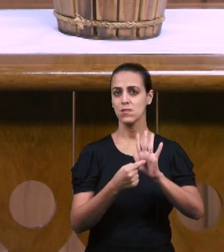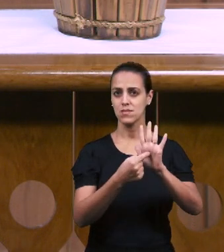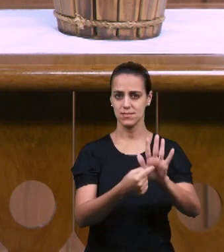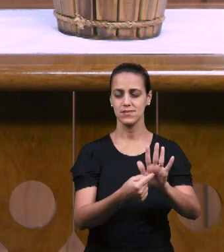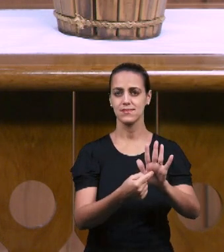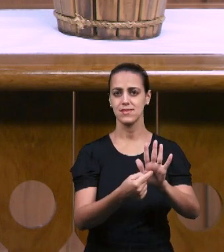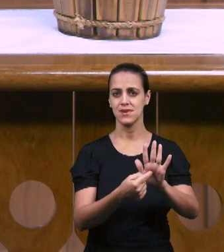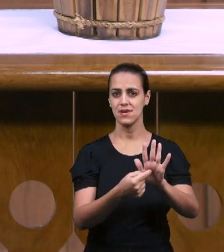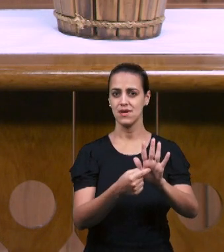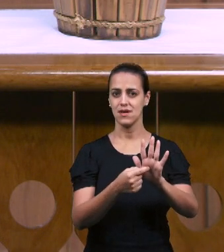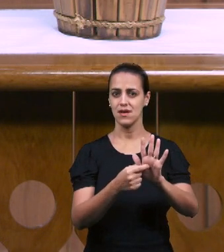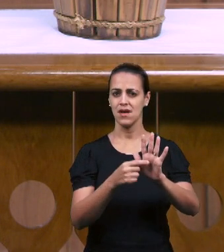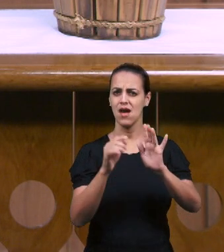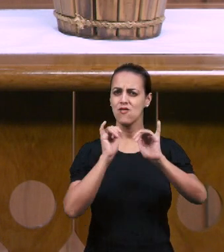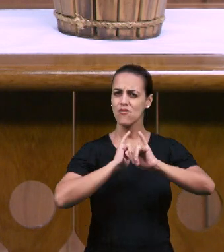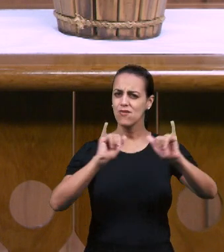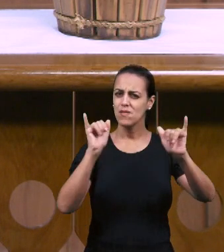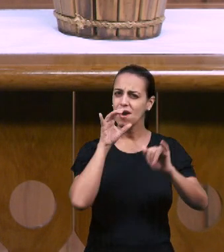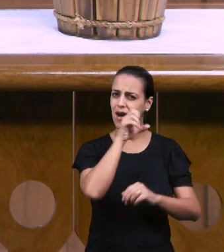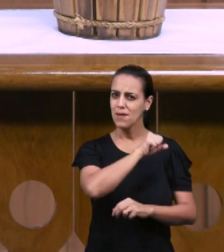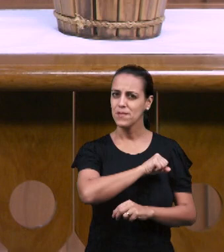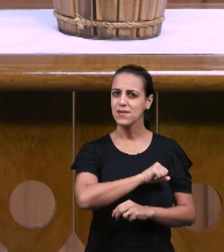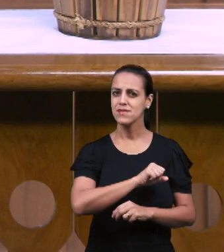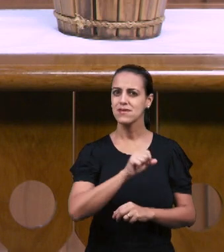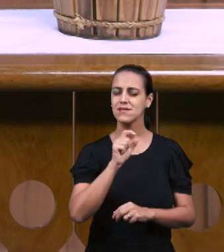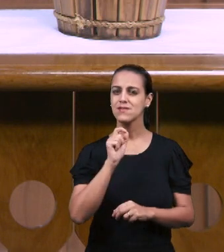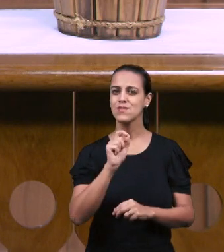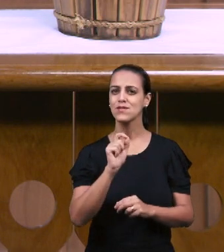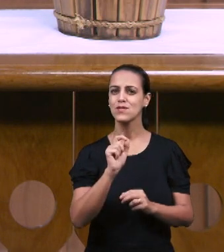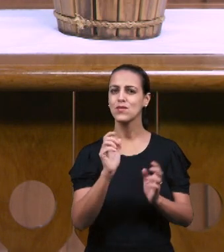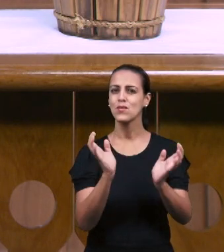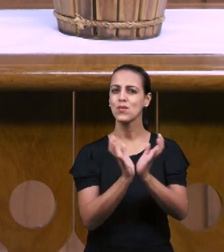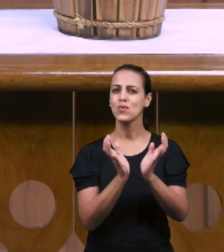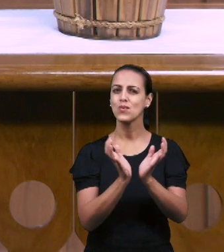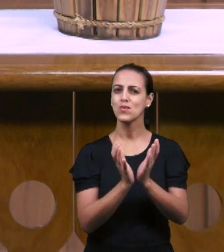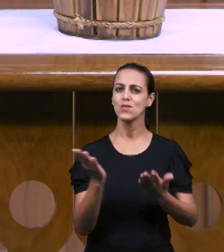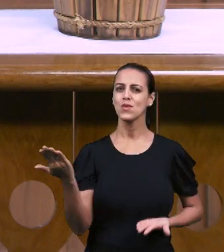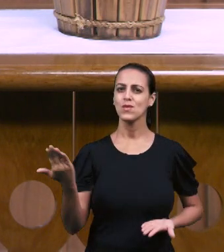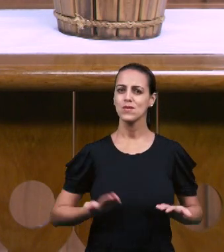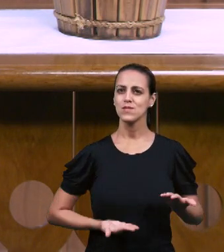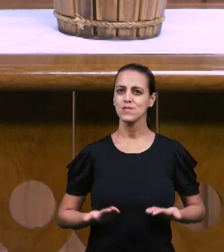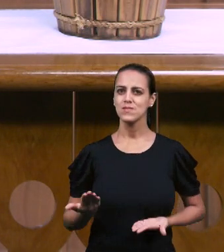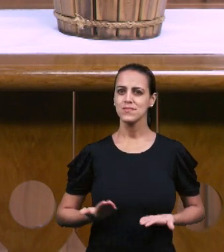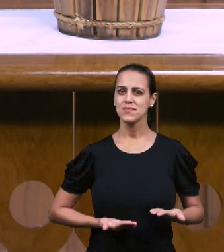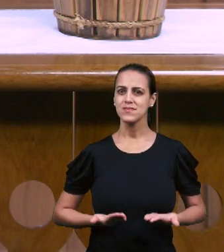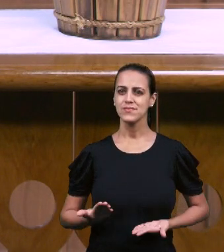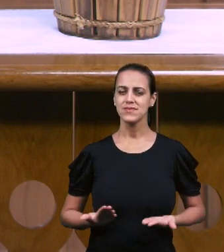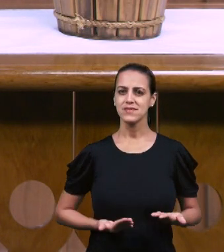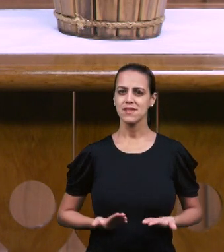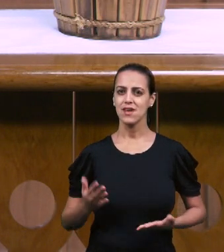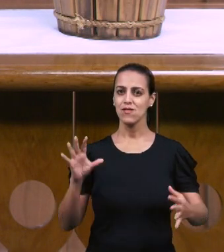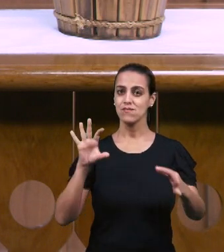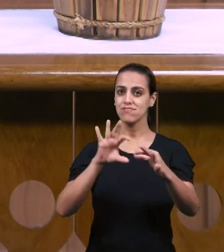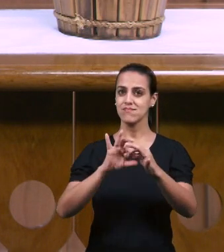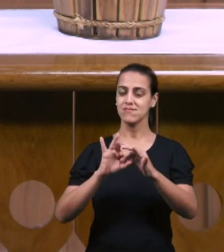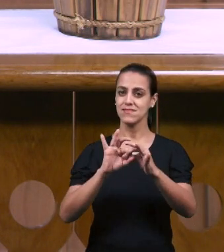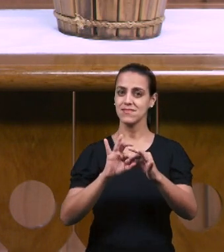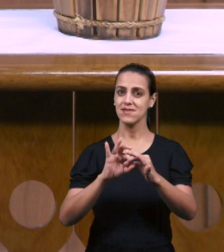rapide information liée à un groupe de frères qui sont liés à nous